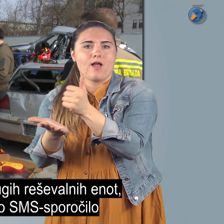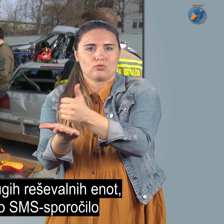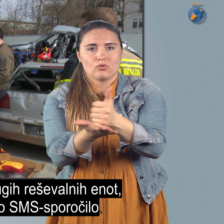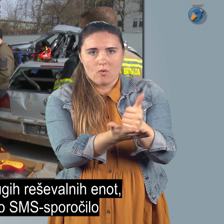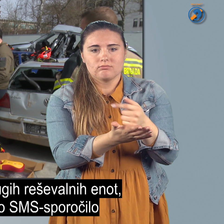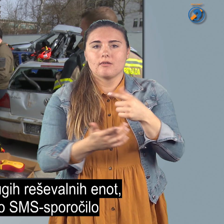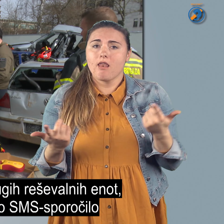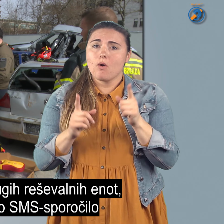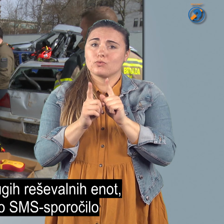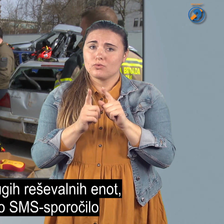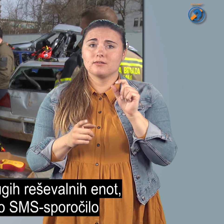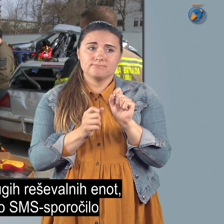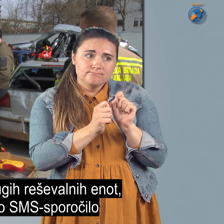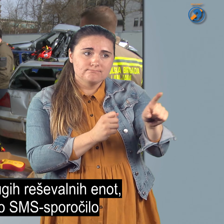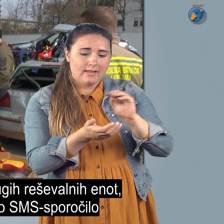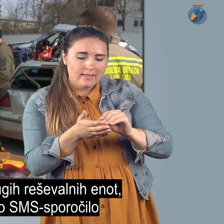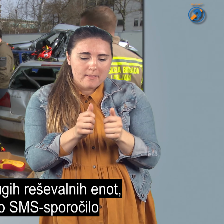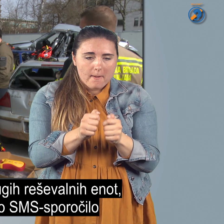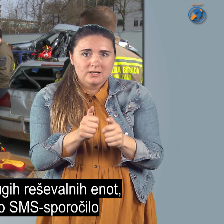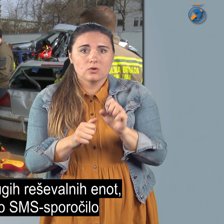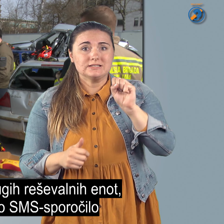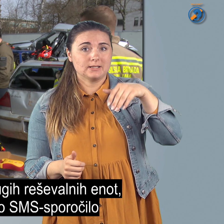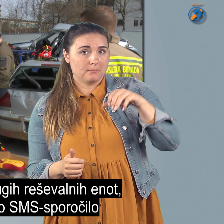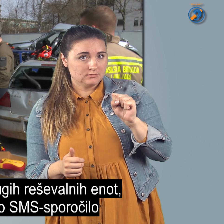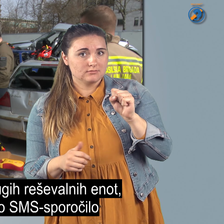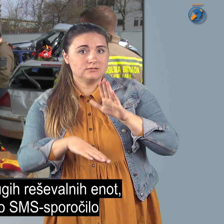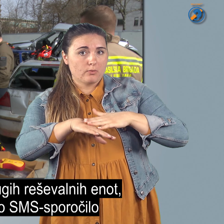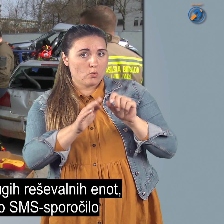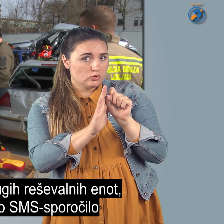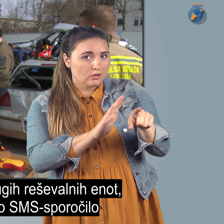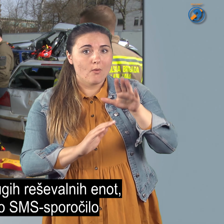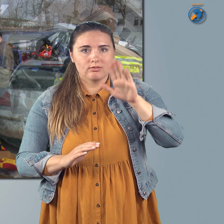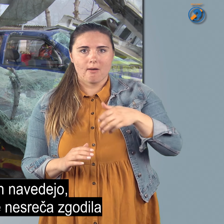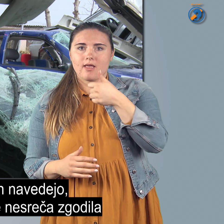na 112 in navedejo, kaj